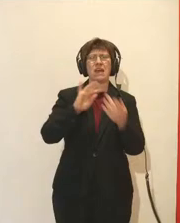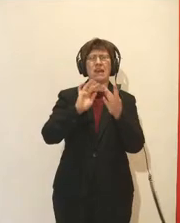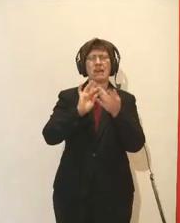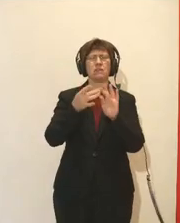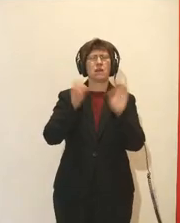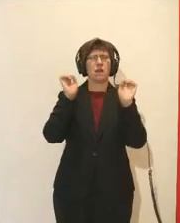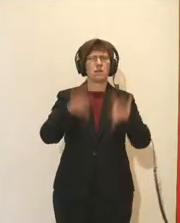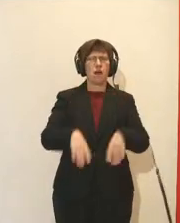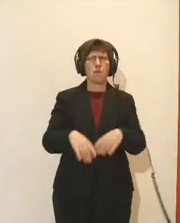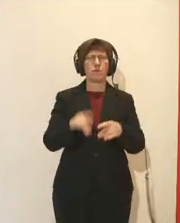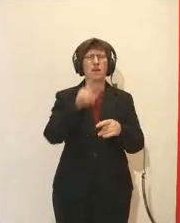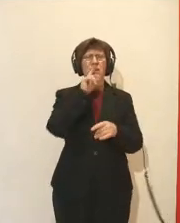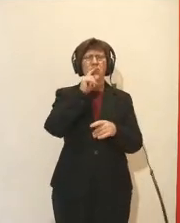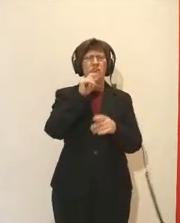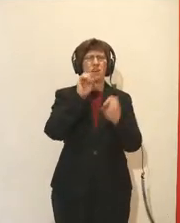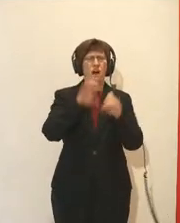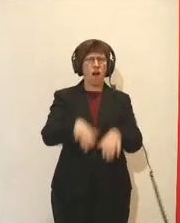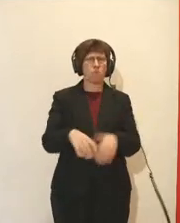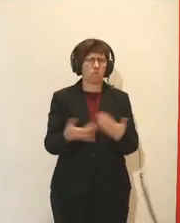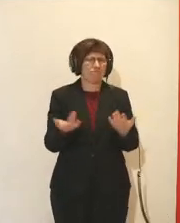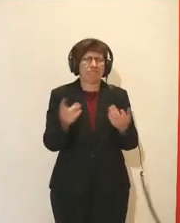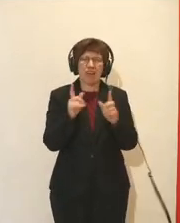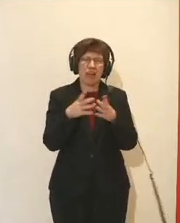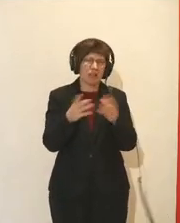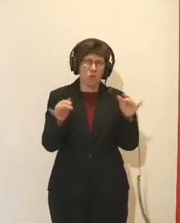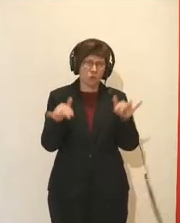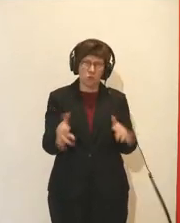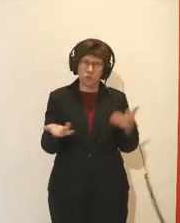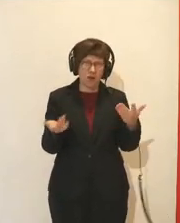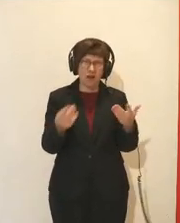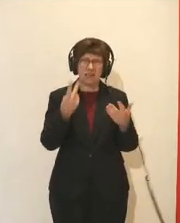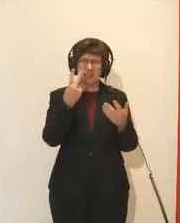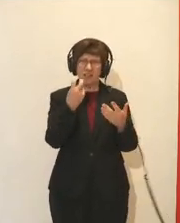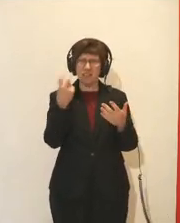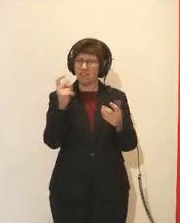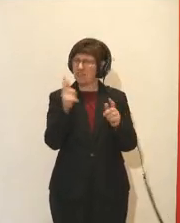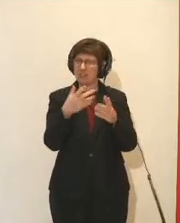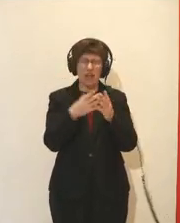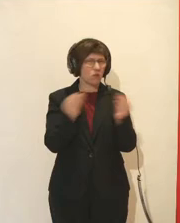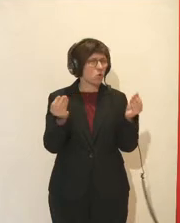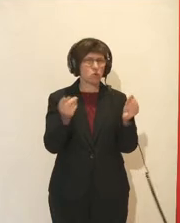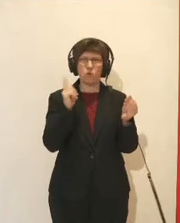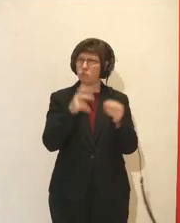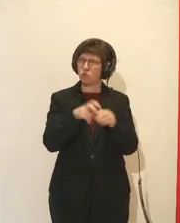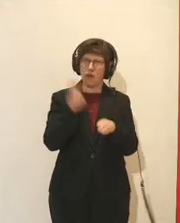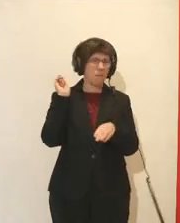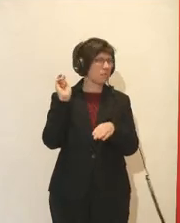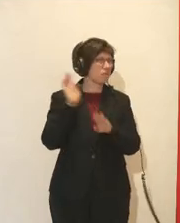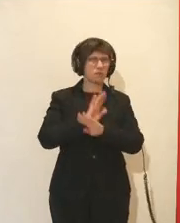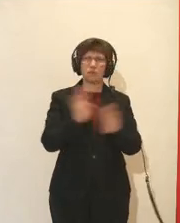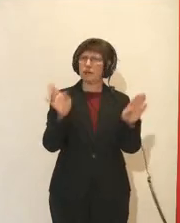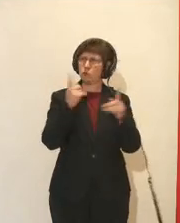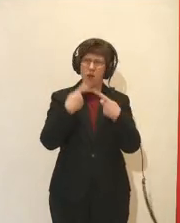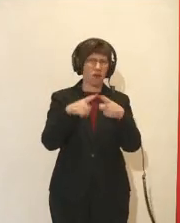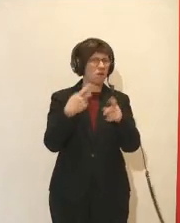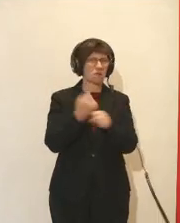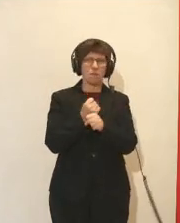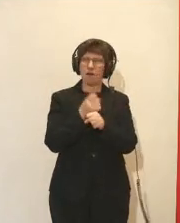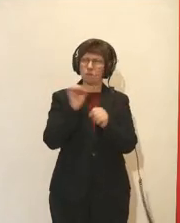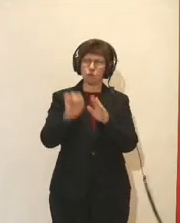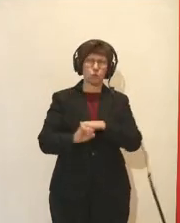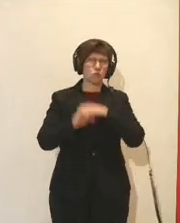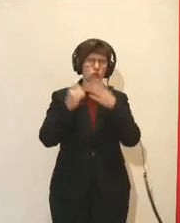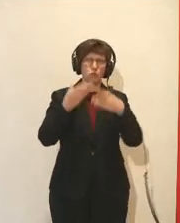schalten sie doch jeden später das ist keine lösung dann ist er weg und da müssen wir unterstützung finden